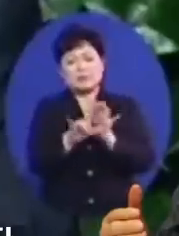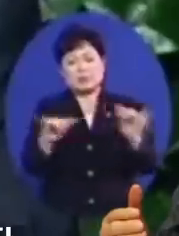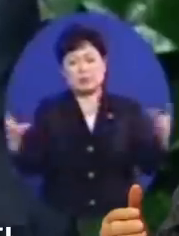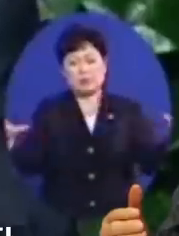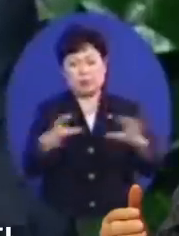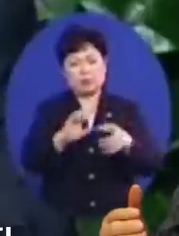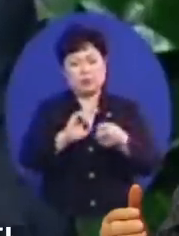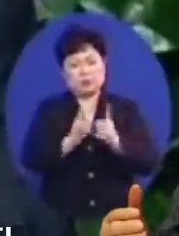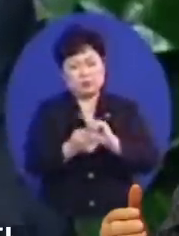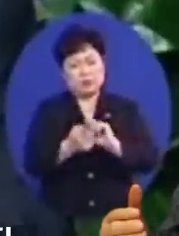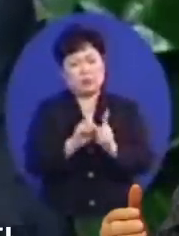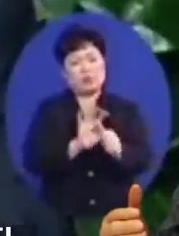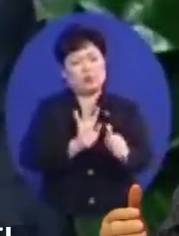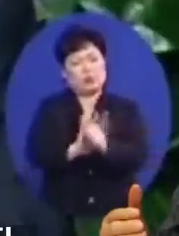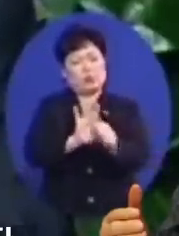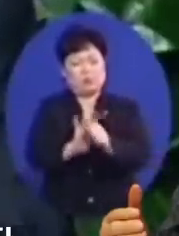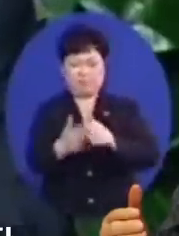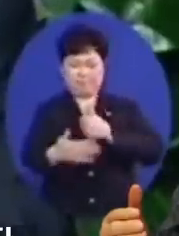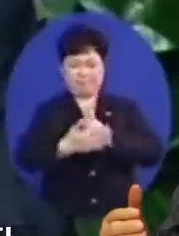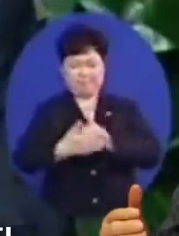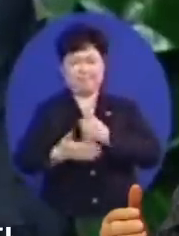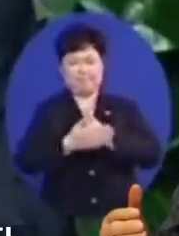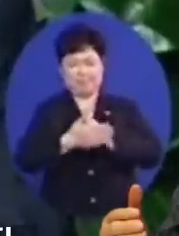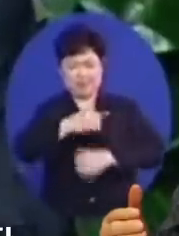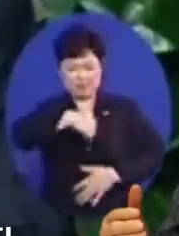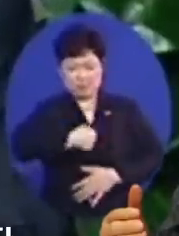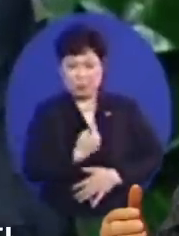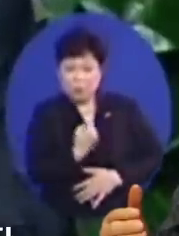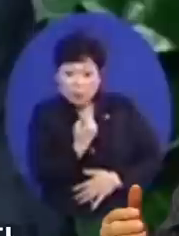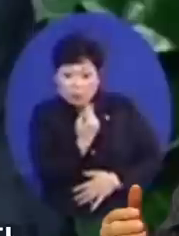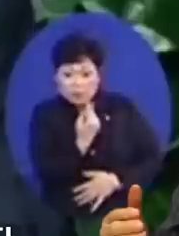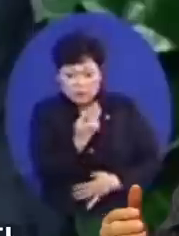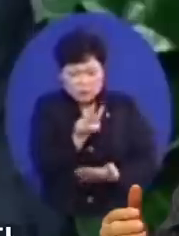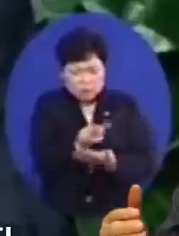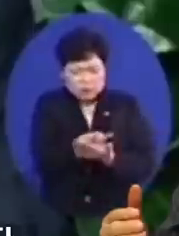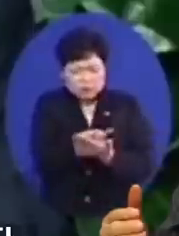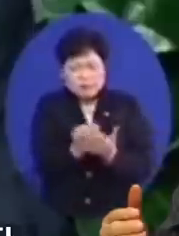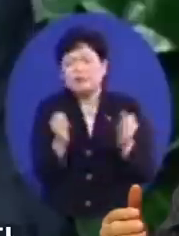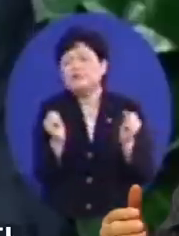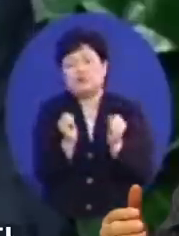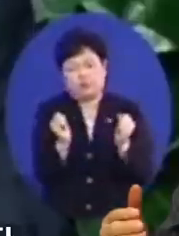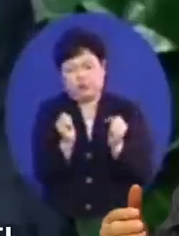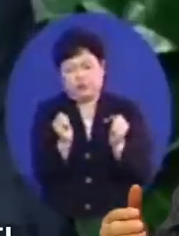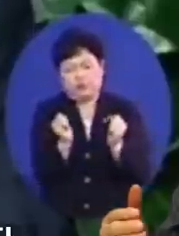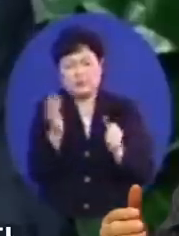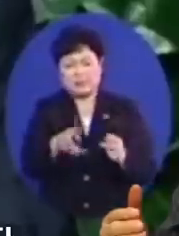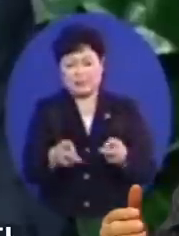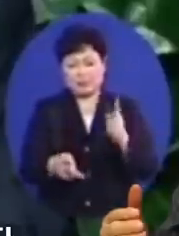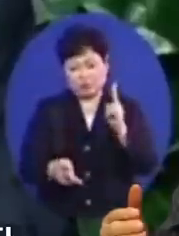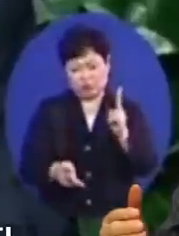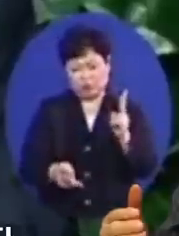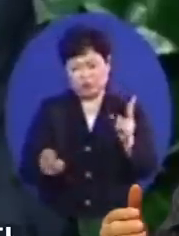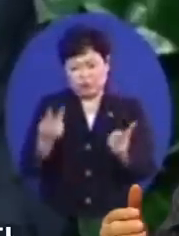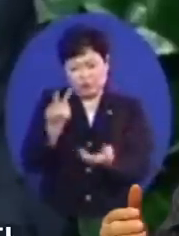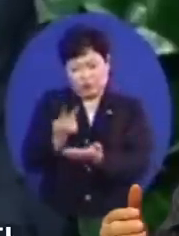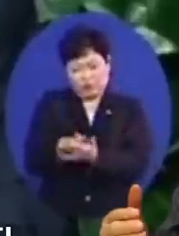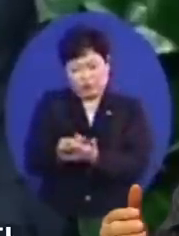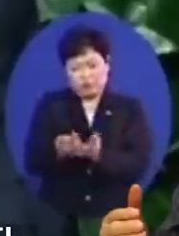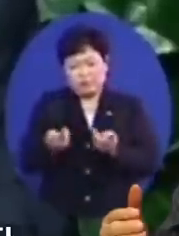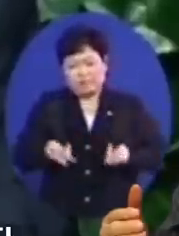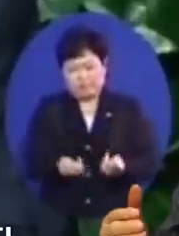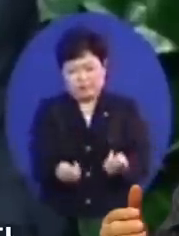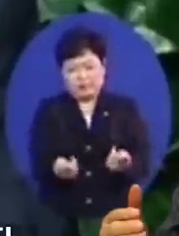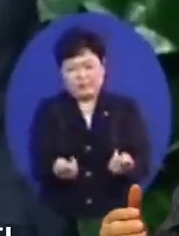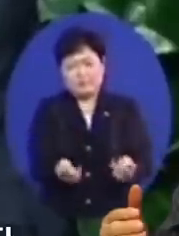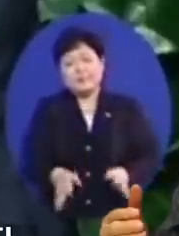서로 도와주기 때문인 것입니다. 혼자서 누우면 춥거니와 둘이가 누우면 따뜻합니다. 그와 같이